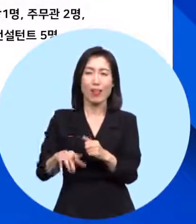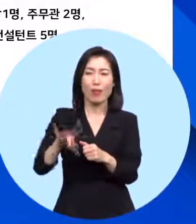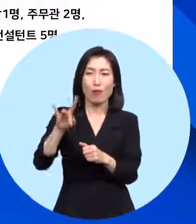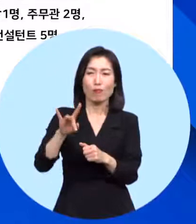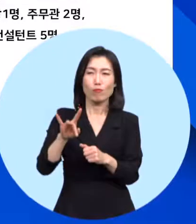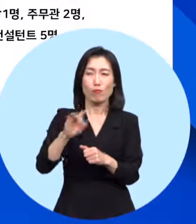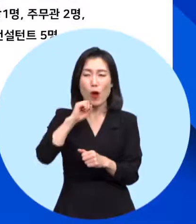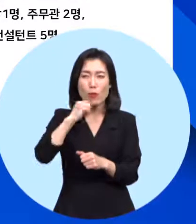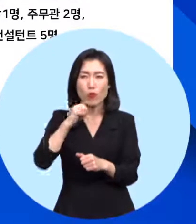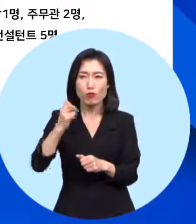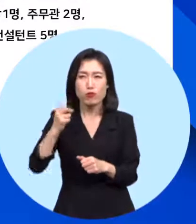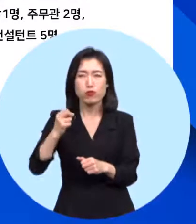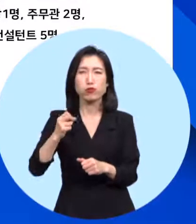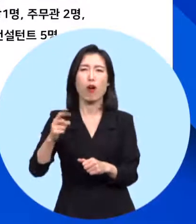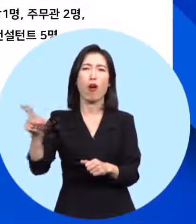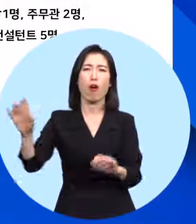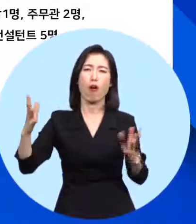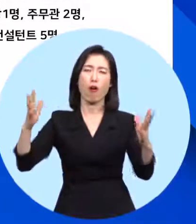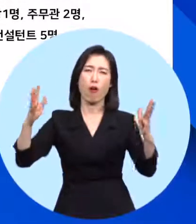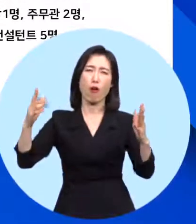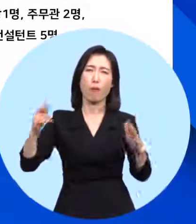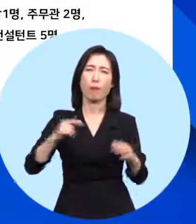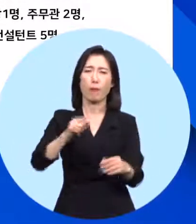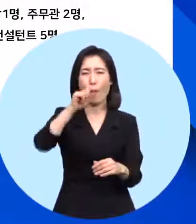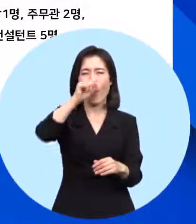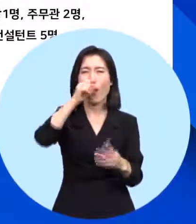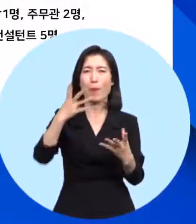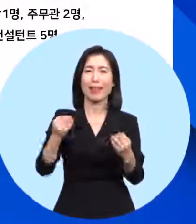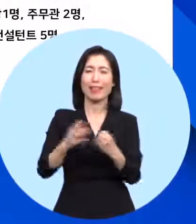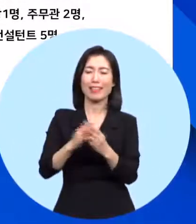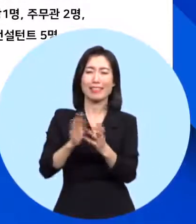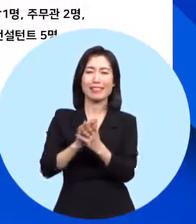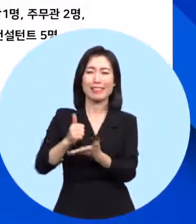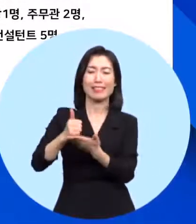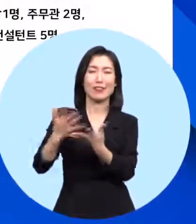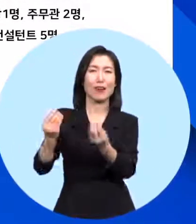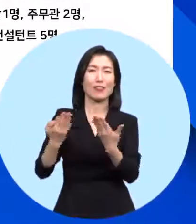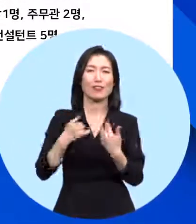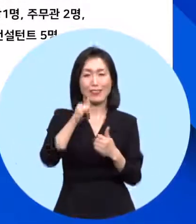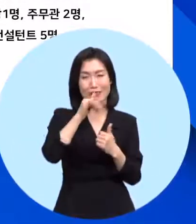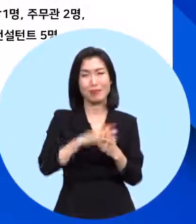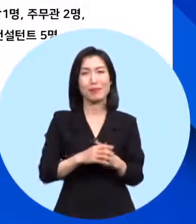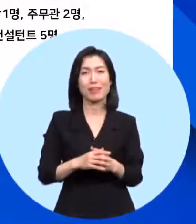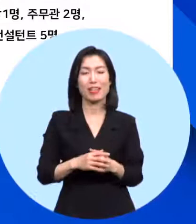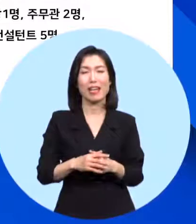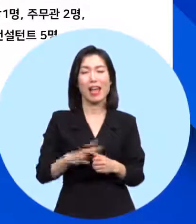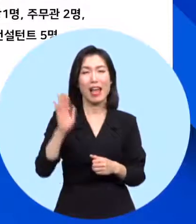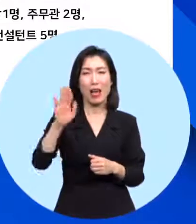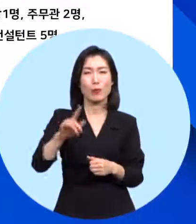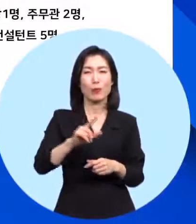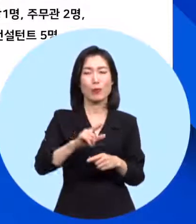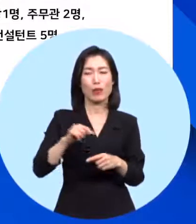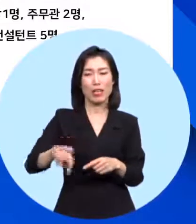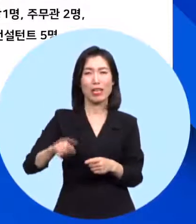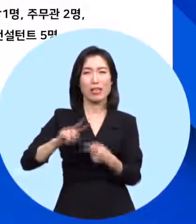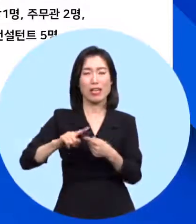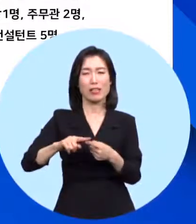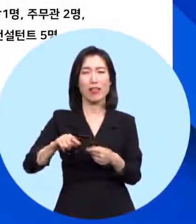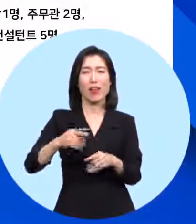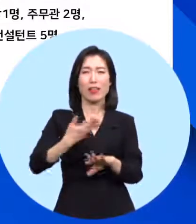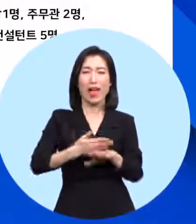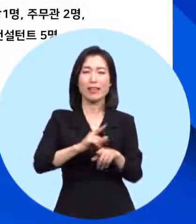있었고 또 좋은 평가를 현재까지 받고 있습니다. 많은 교육청과 지방자치단체에서 벤치마킹을